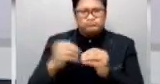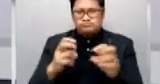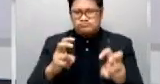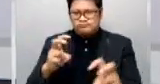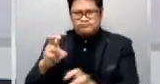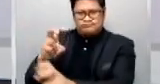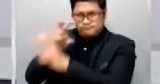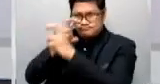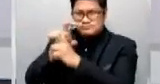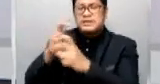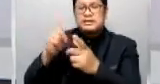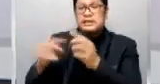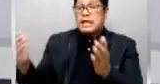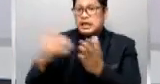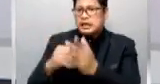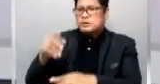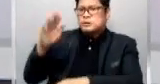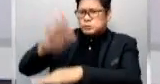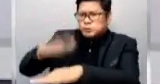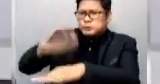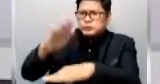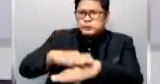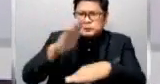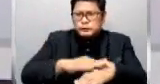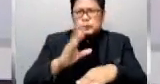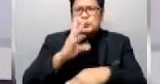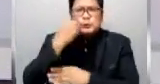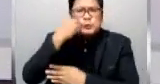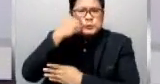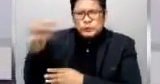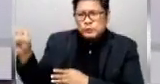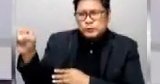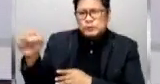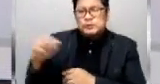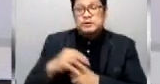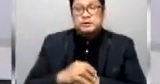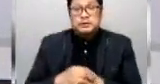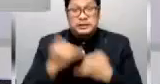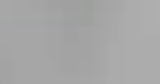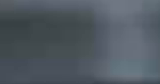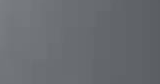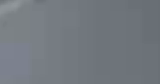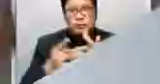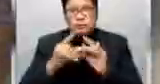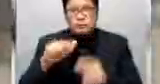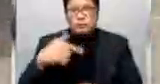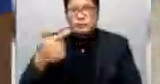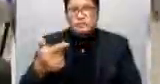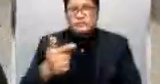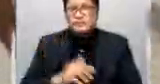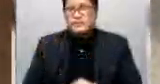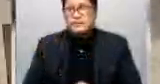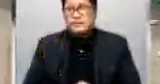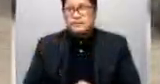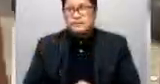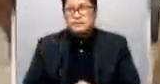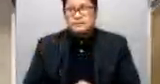pinagsisita ang mga lumalabag sa health protocols. Nakatutok si Salima Refran.